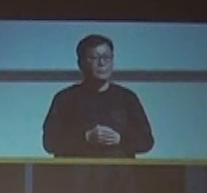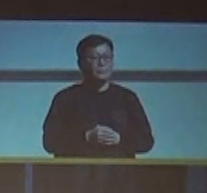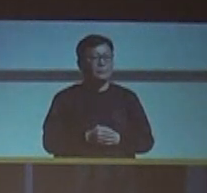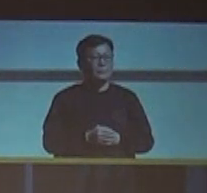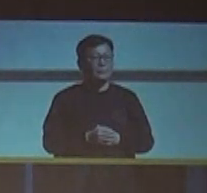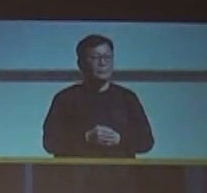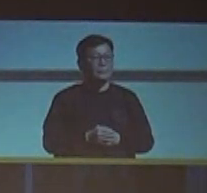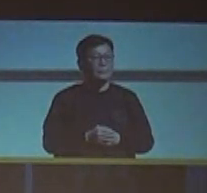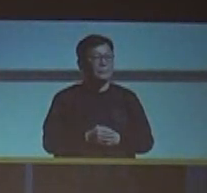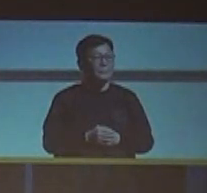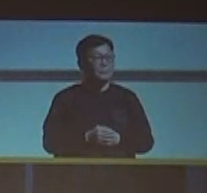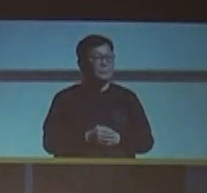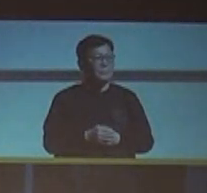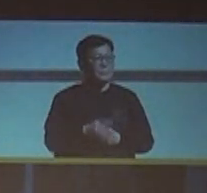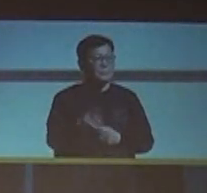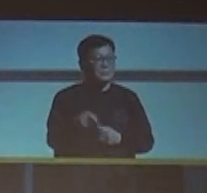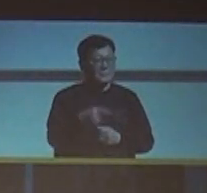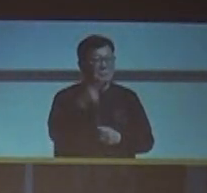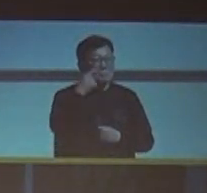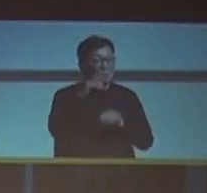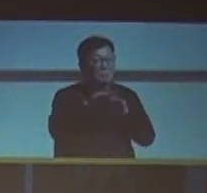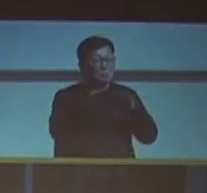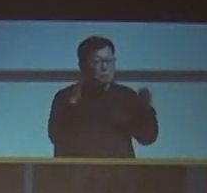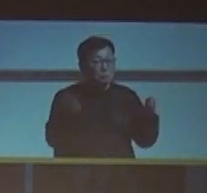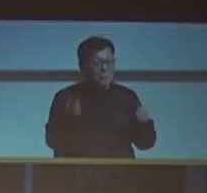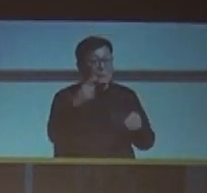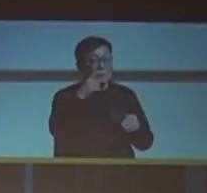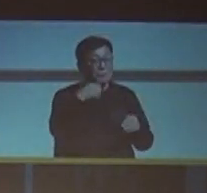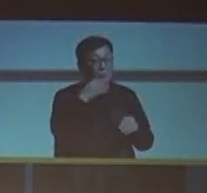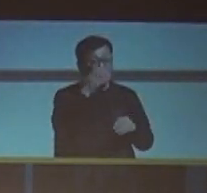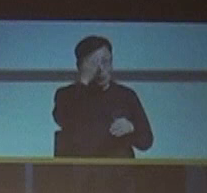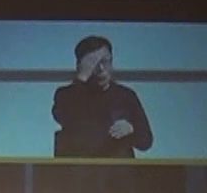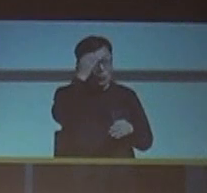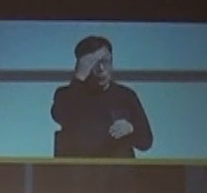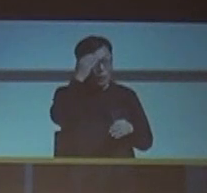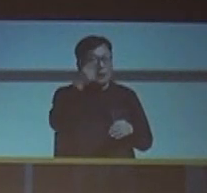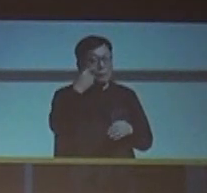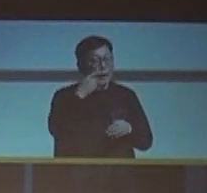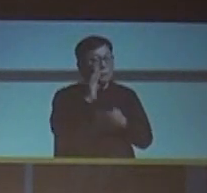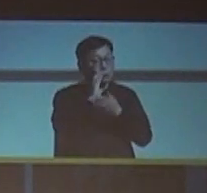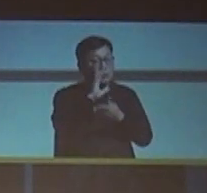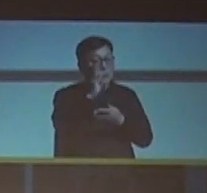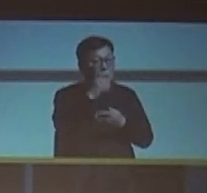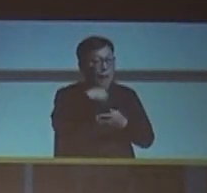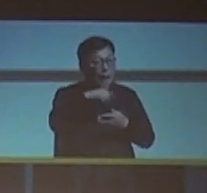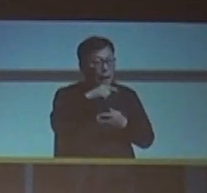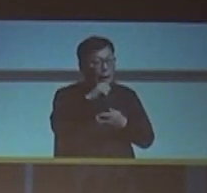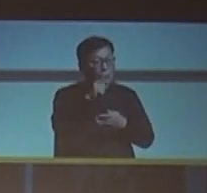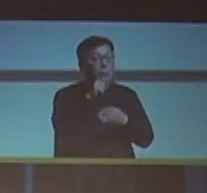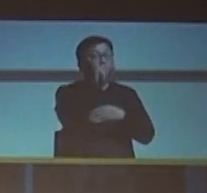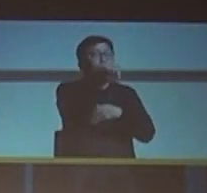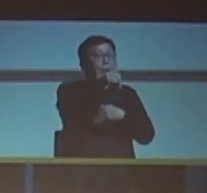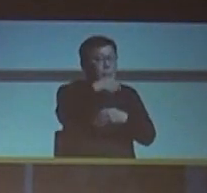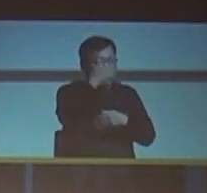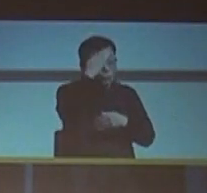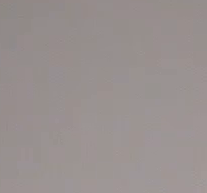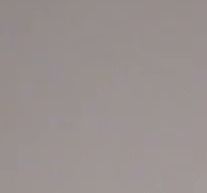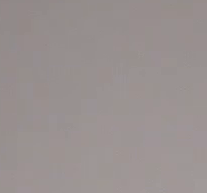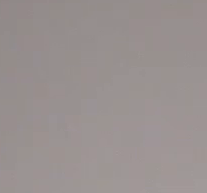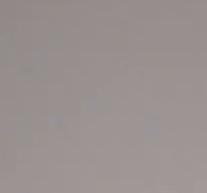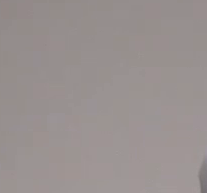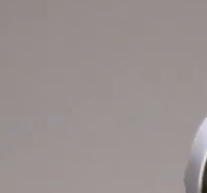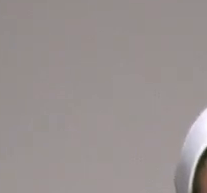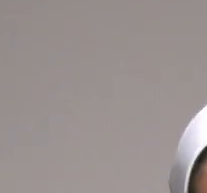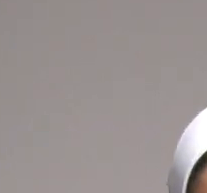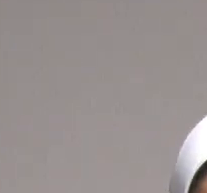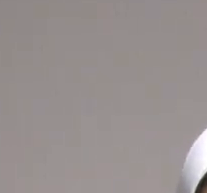부주임 신부가 얼마나 고생하고 있는가. 어? 밖에 나가서 얼마나 고생하고 있는 걸 느껴야 돼요. 자, 안에 들어오세요. 소개 부탁드리겠습니다. 네, 소개 부탁드립니다.